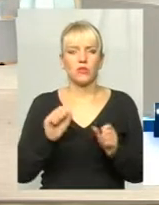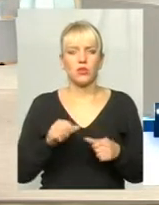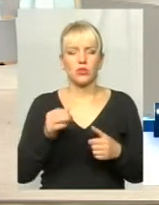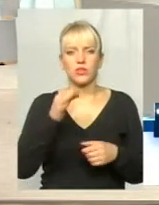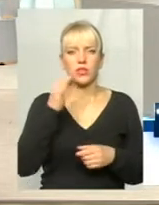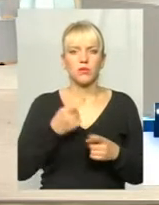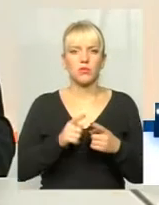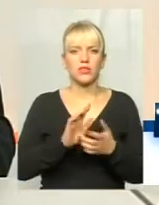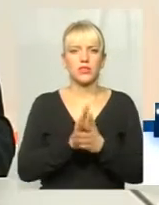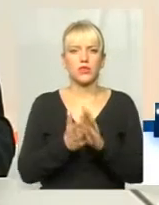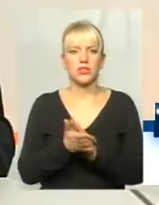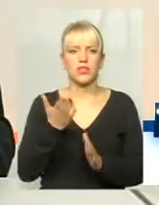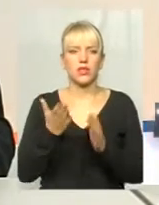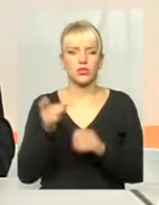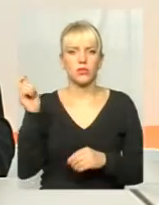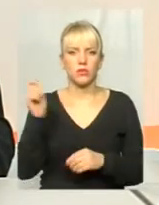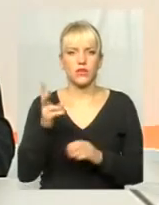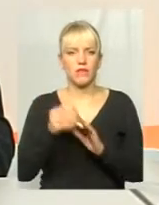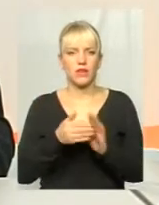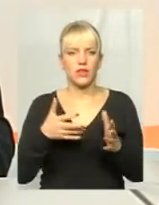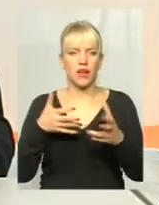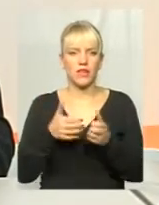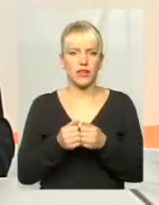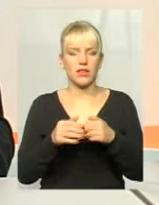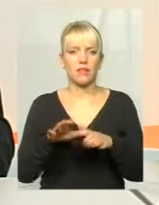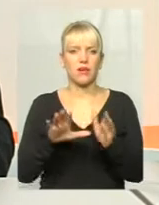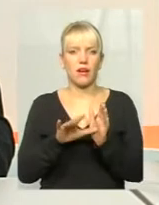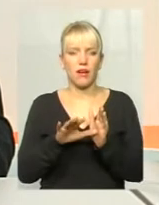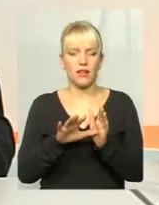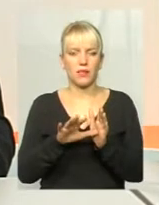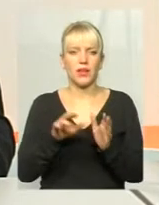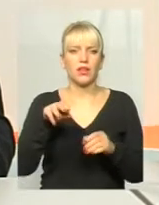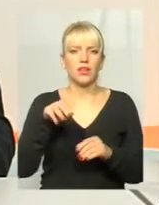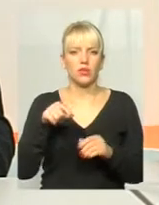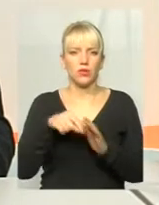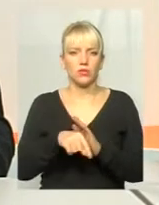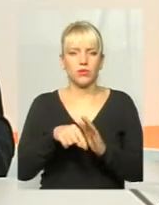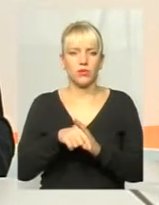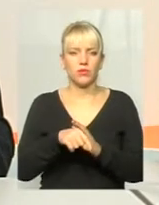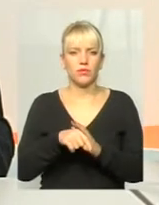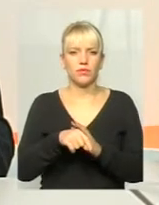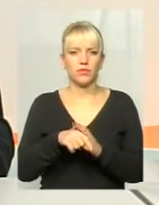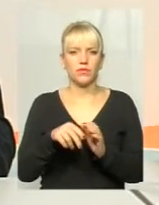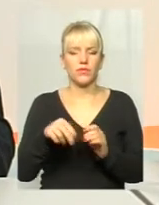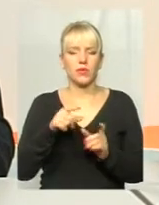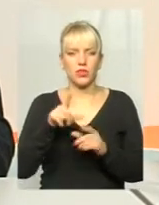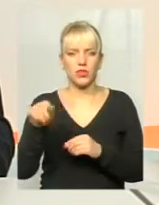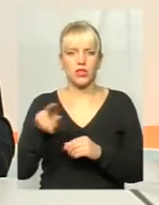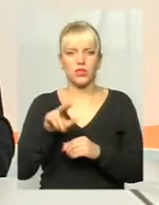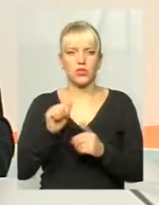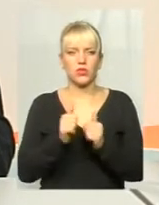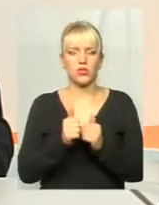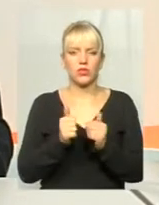цій ситуації? Якщо приїжджала на виклик аварійна бригада, тобто її викликали